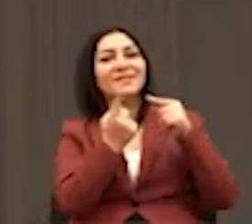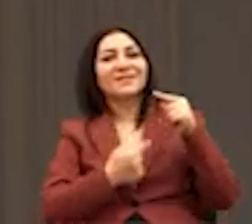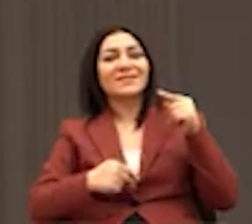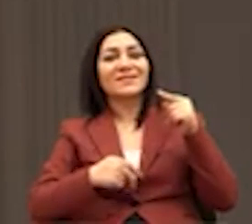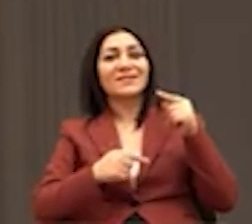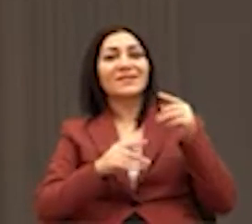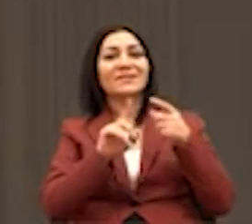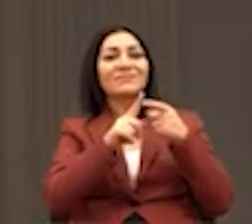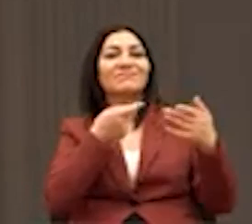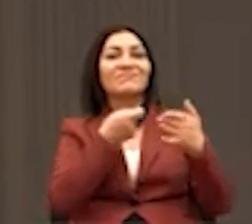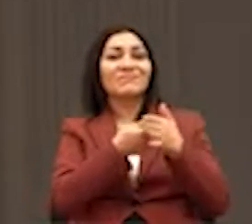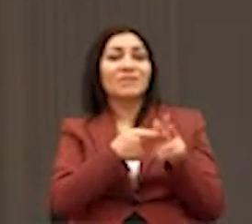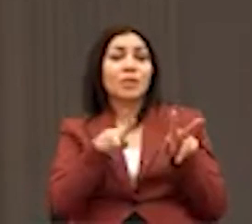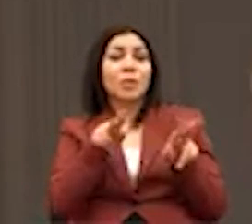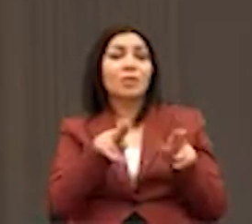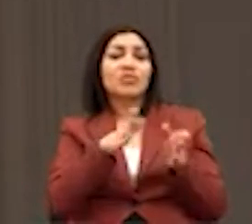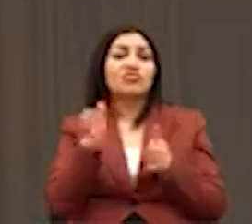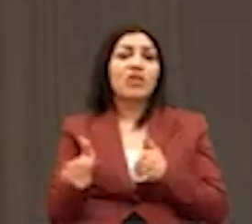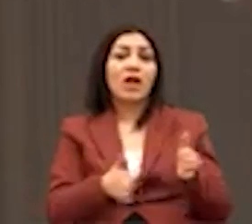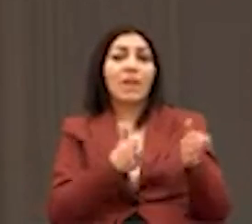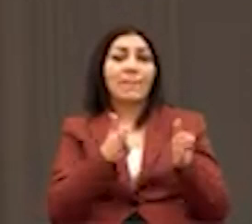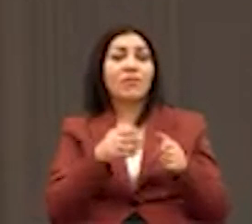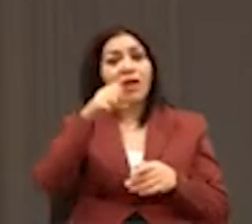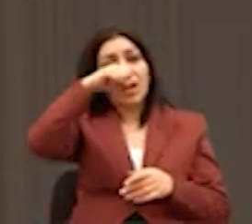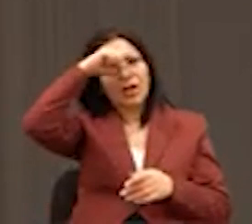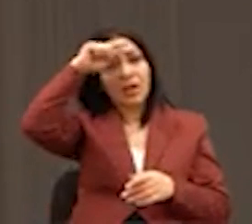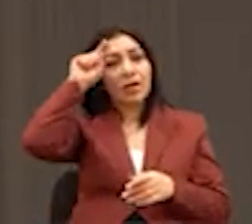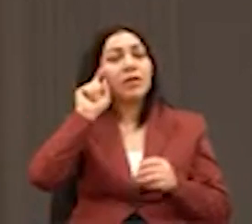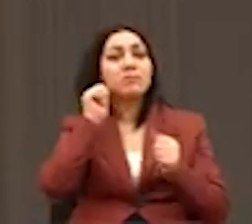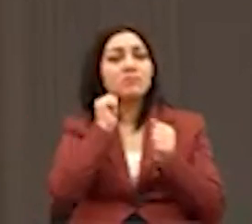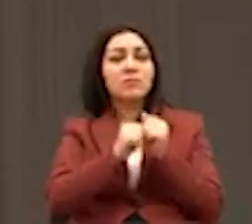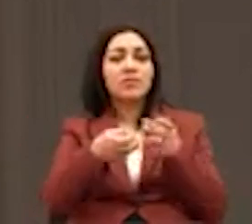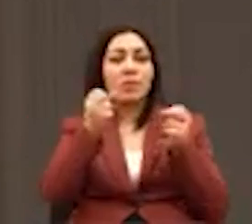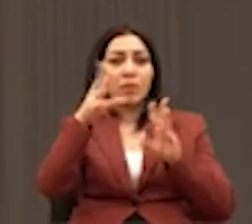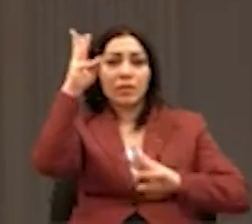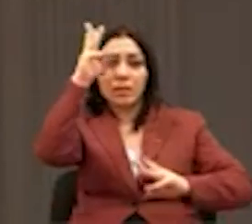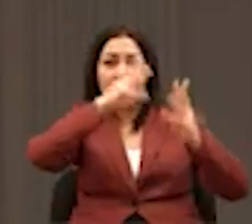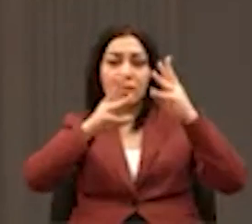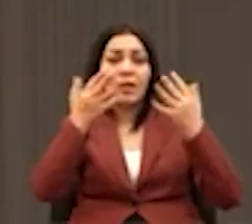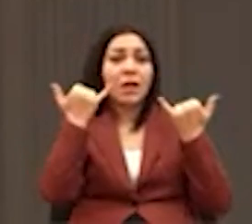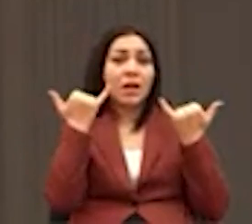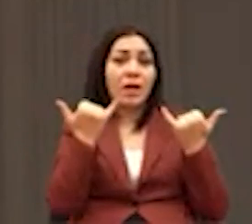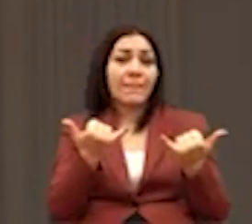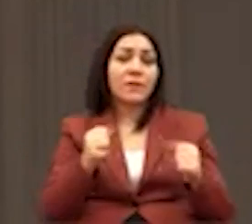էլ դա պահում են։ Հիմա շնորհիվ կամ պատահաբար կամ ջանքերով